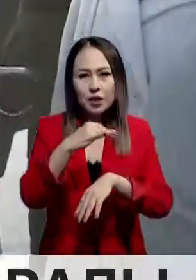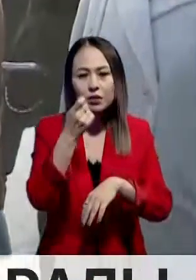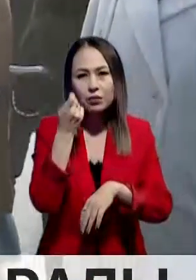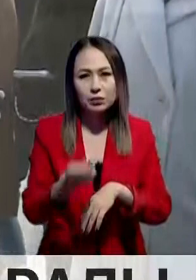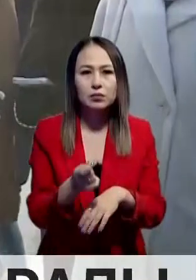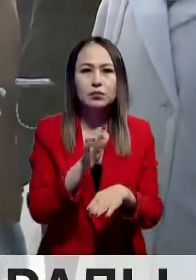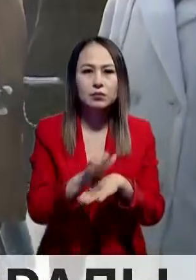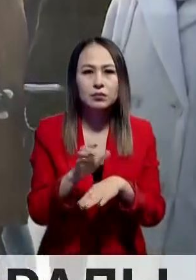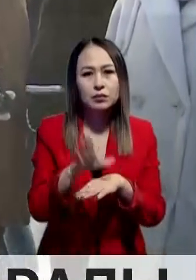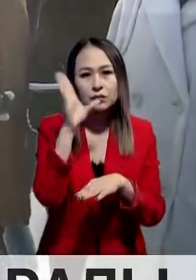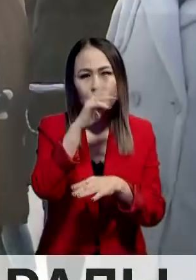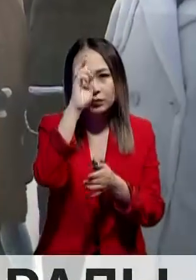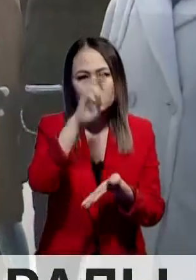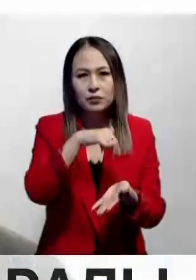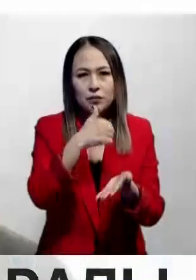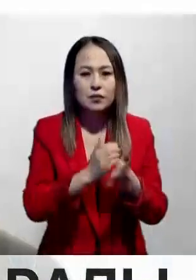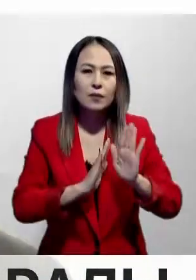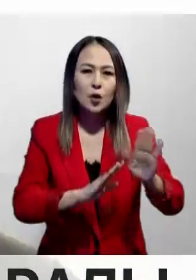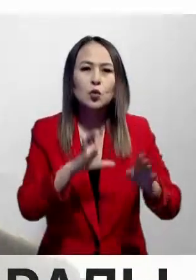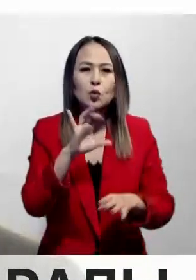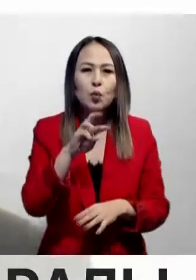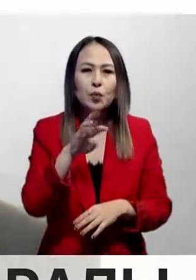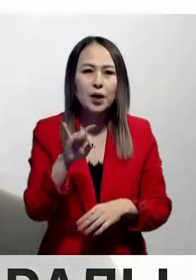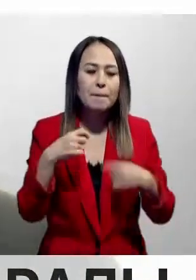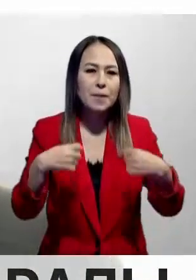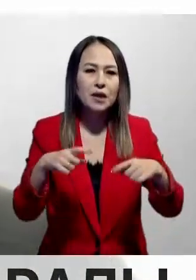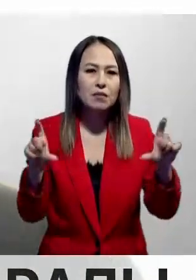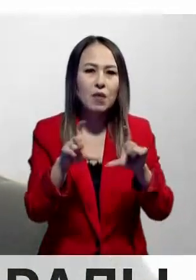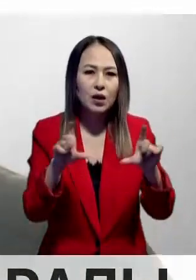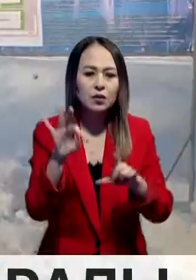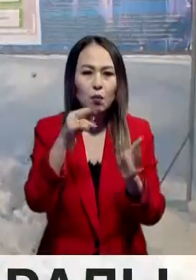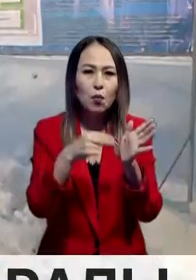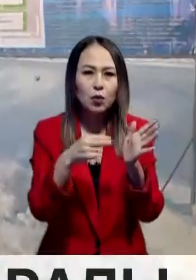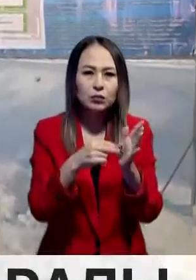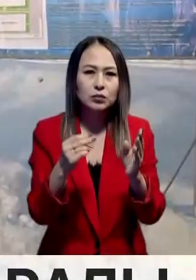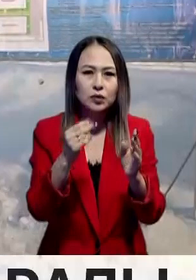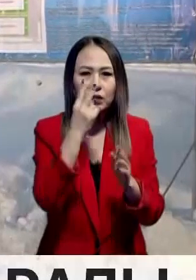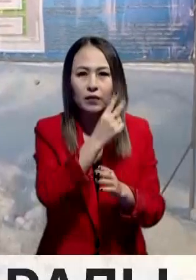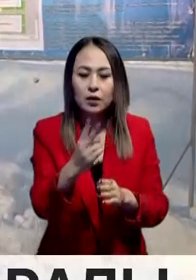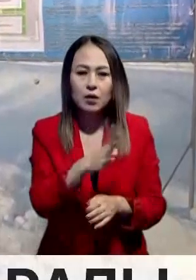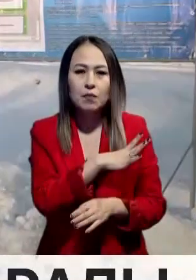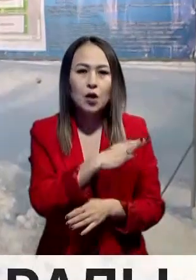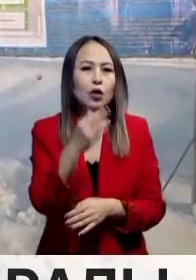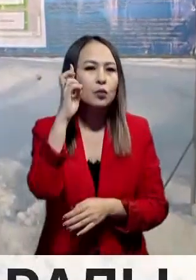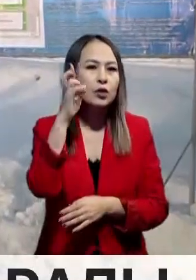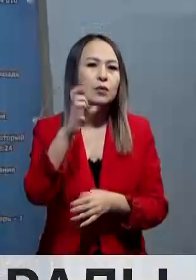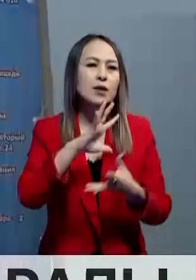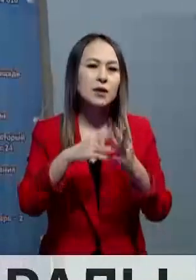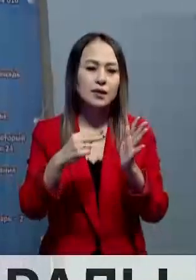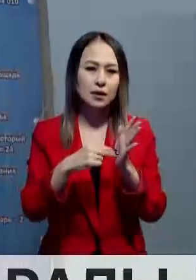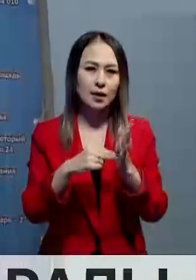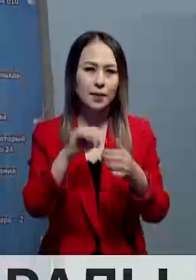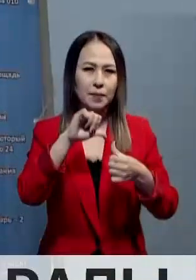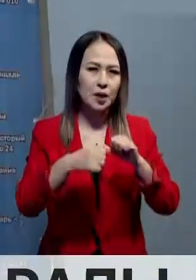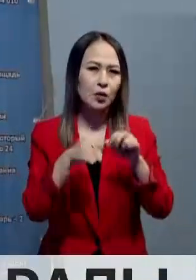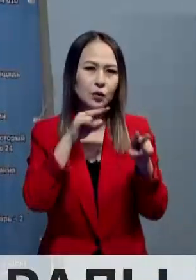арзан өнімге қол жеткізеді. Үкімет басшысының орынбасары супермаркеттердегі азық-түлік бағасын да көріп шықты. Оның айтуынша, үкімет баға